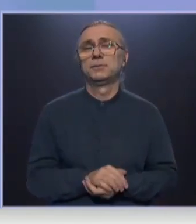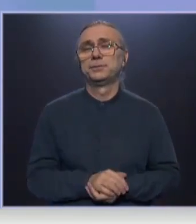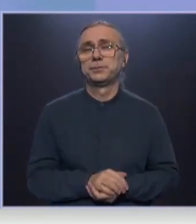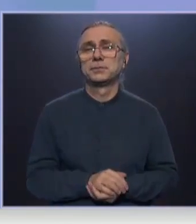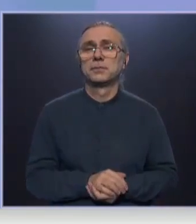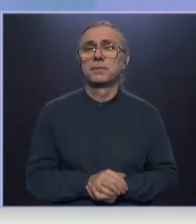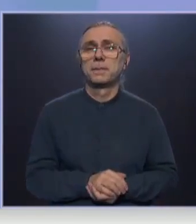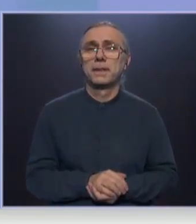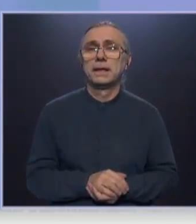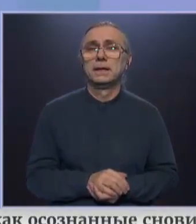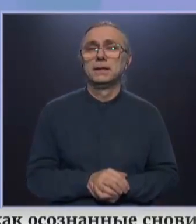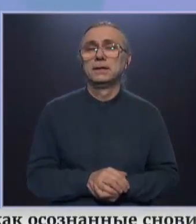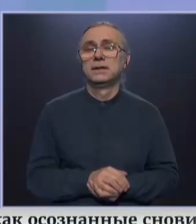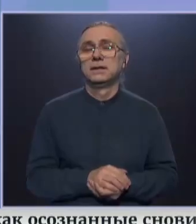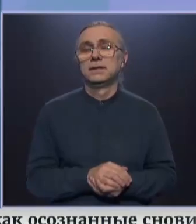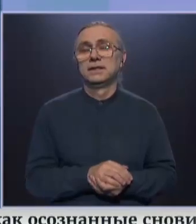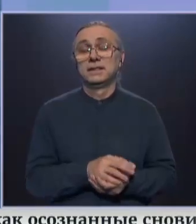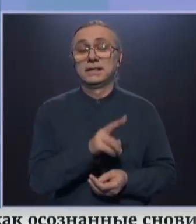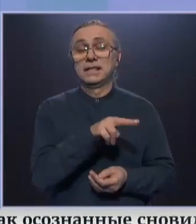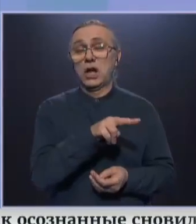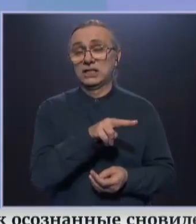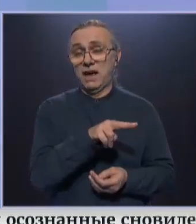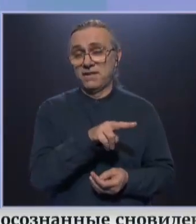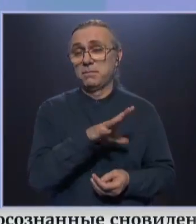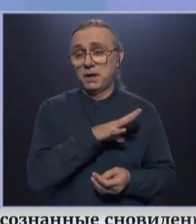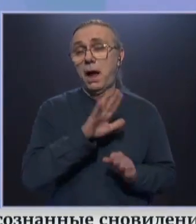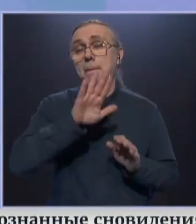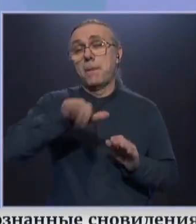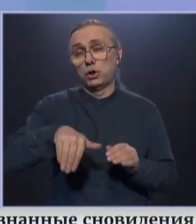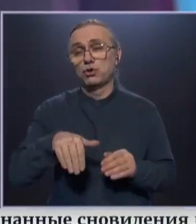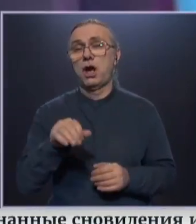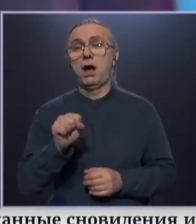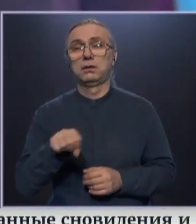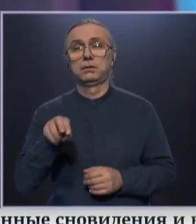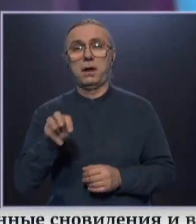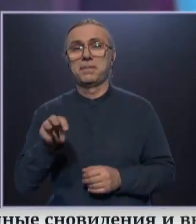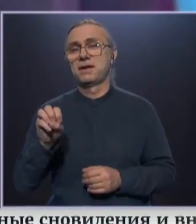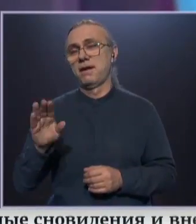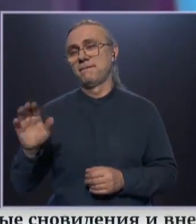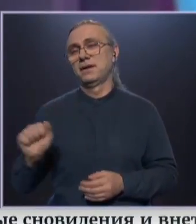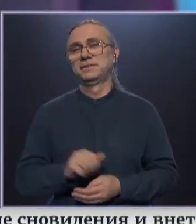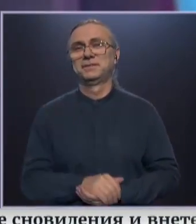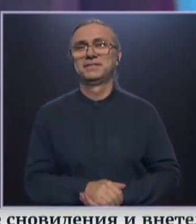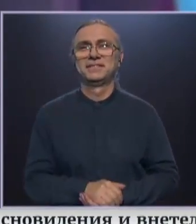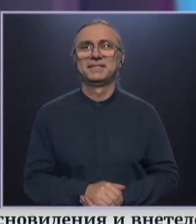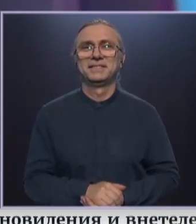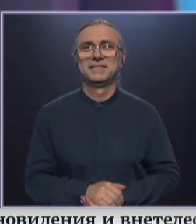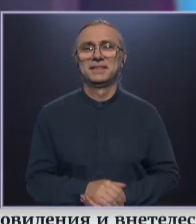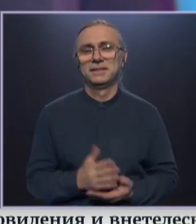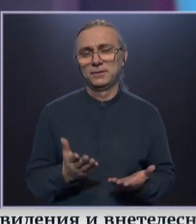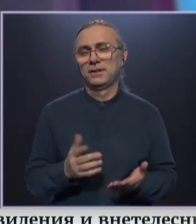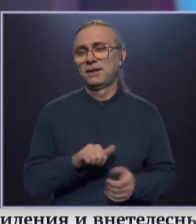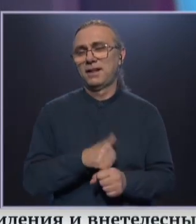динозавры, а потом уже Адам и Ева. На самый главный вопрос ответили. Можно с честной